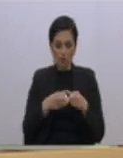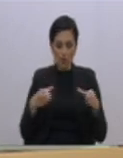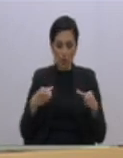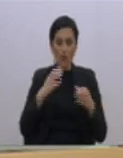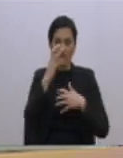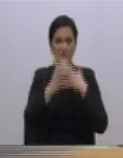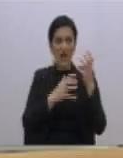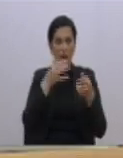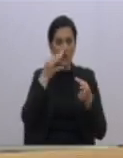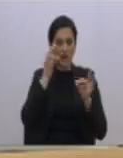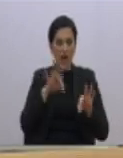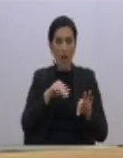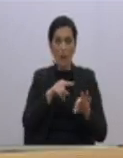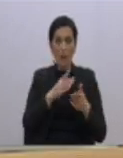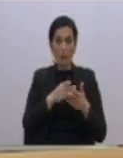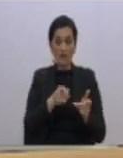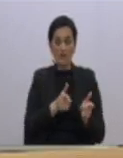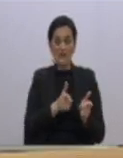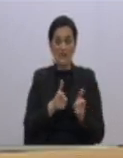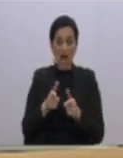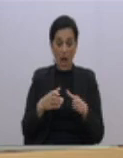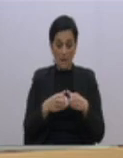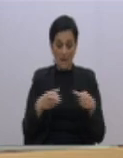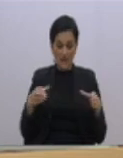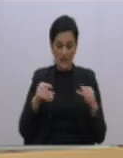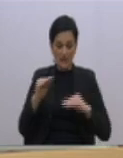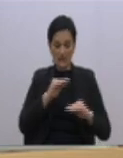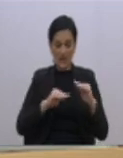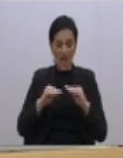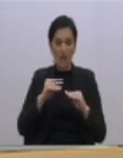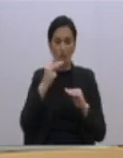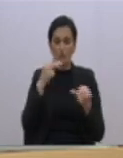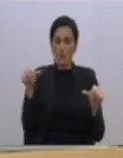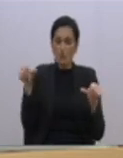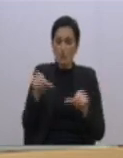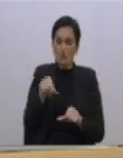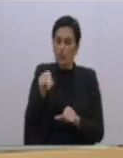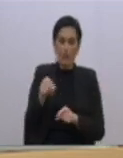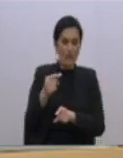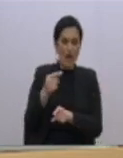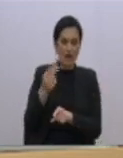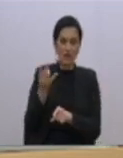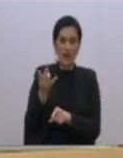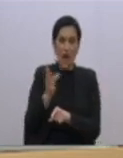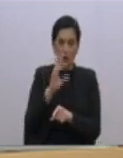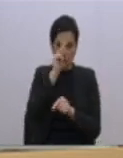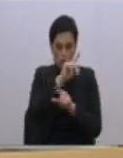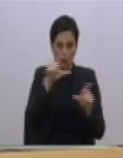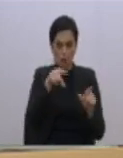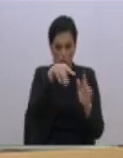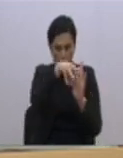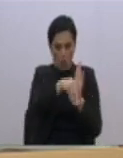არის და რომლის დამზადებასაც არ ჭირდება ბუფეტი და რომელიც შესაძლებელია სკოლაში